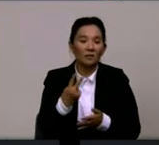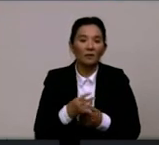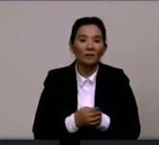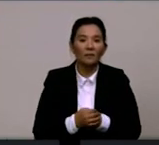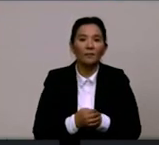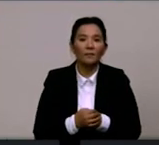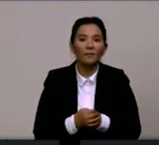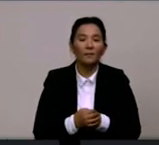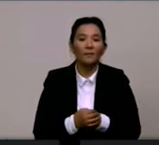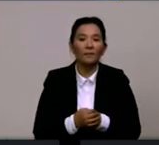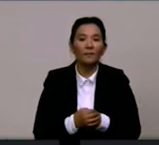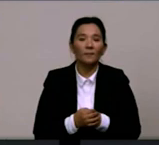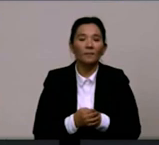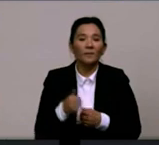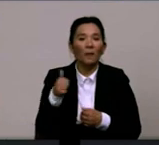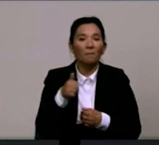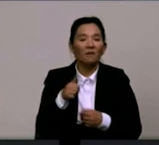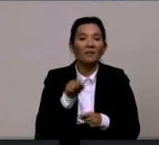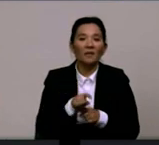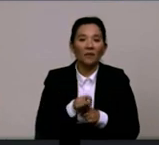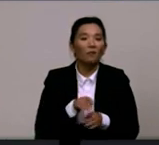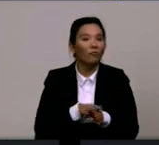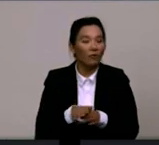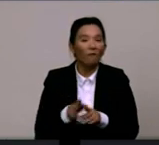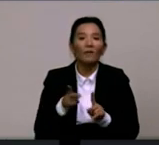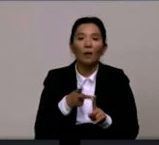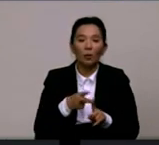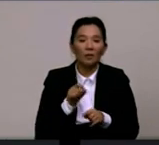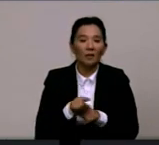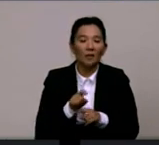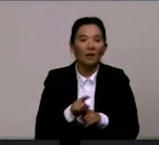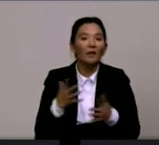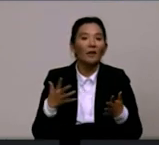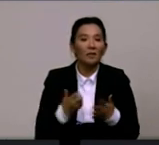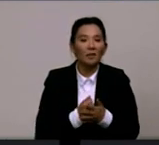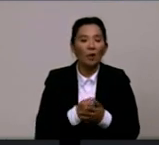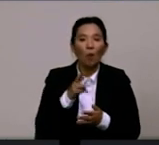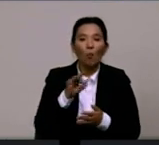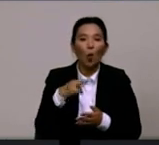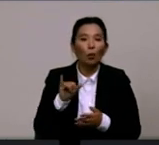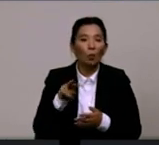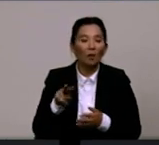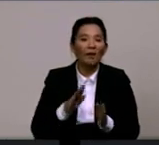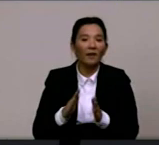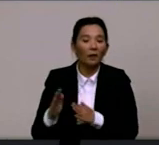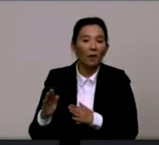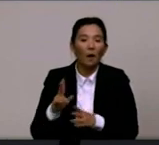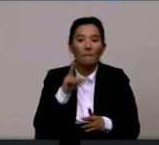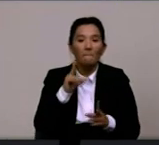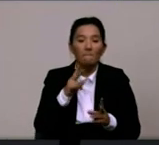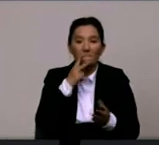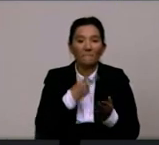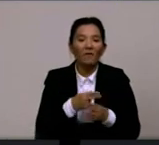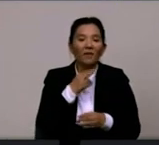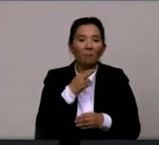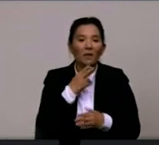2,2. Первое задание мы сделали. Второе задание. Найдите моду ряда. Обратите